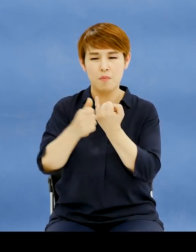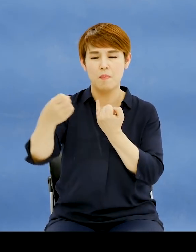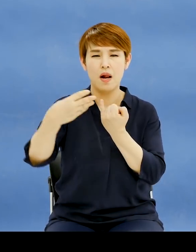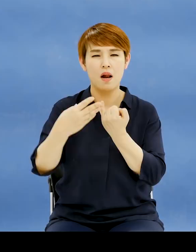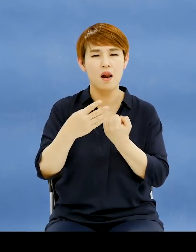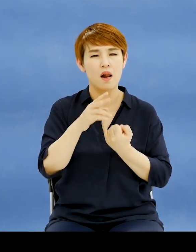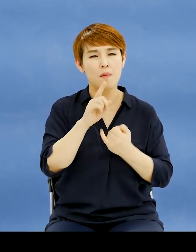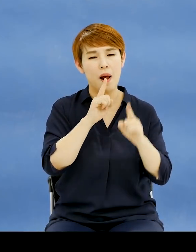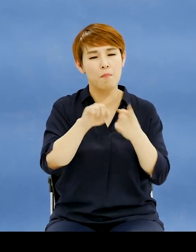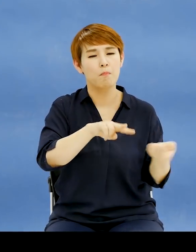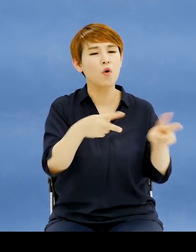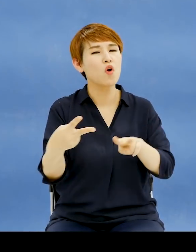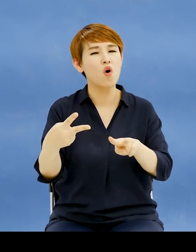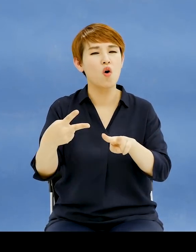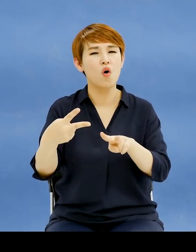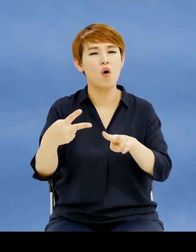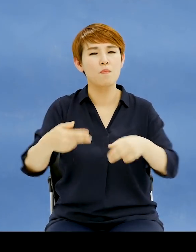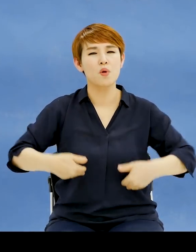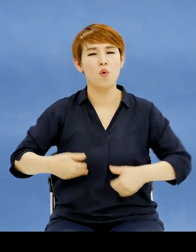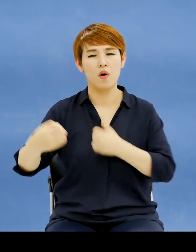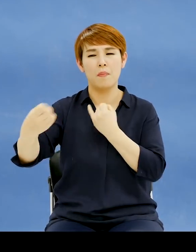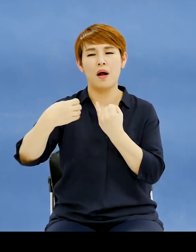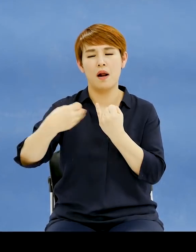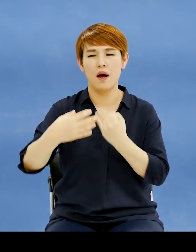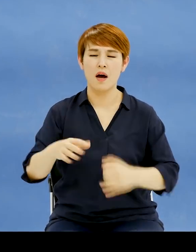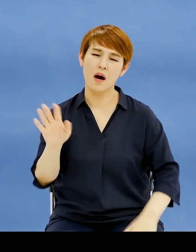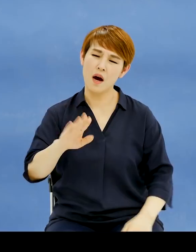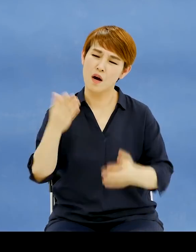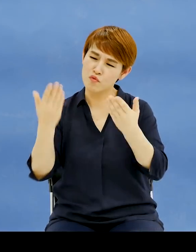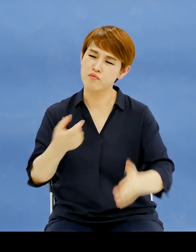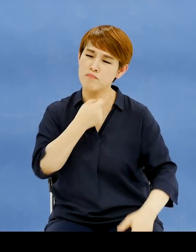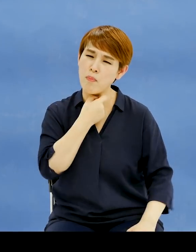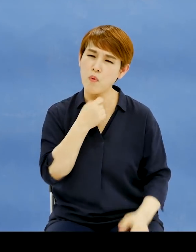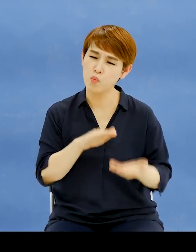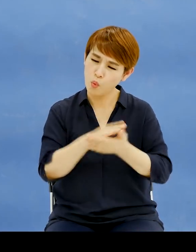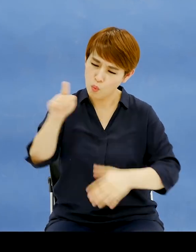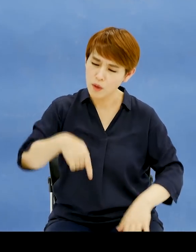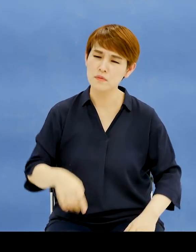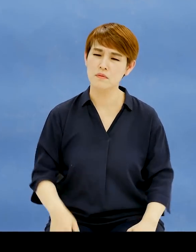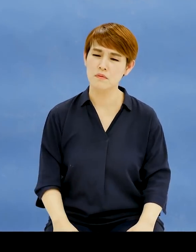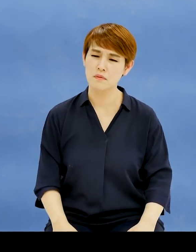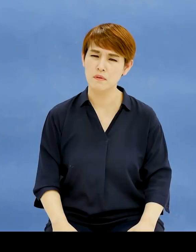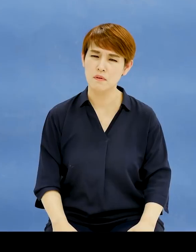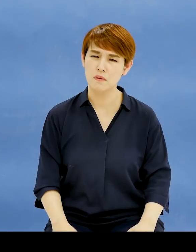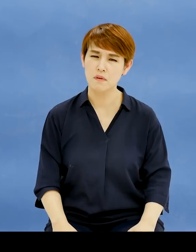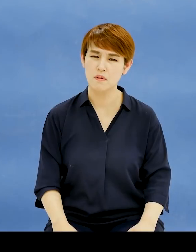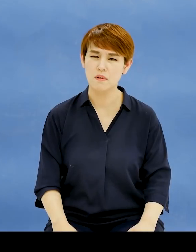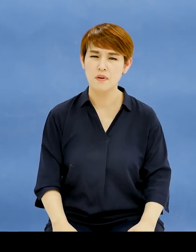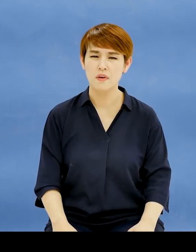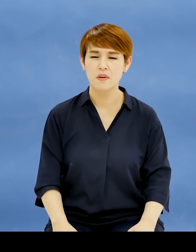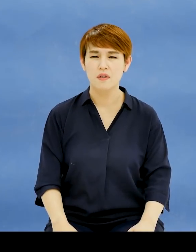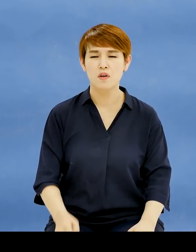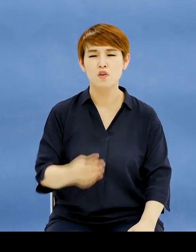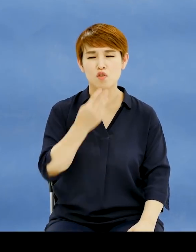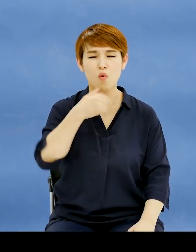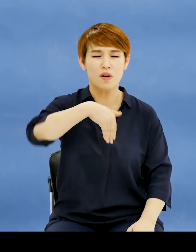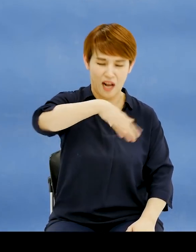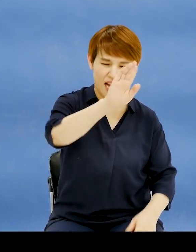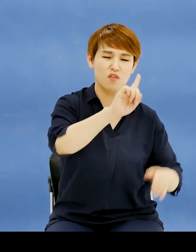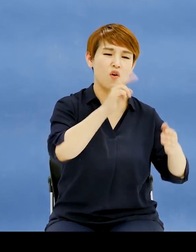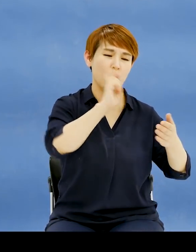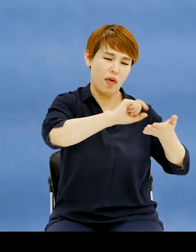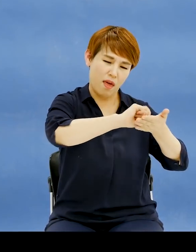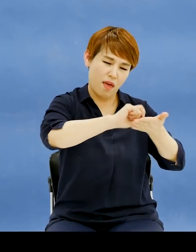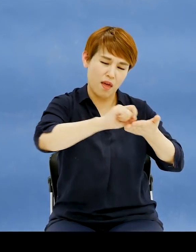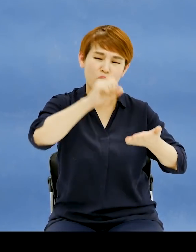빨리 번역하자는 거예요. 그래서 나 이거 좀 그치, 쉬고 좀 싶다. 나중에 하면 그리고 지금 되잖아요. 우리 놀러 왔는데 그래. 이거 다시 서울 고기는 꼭